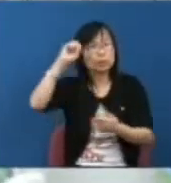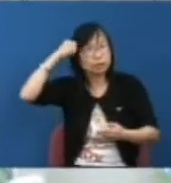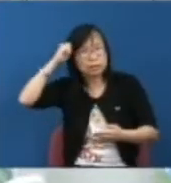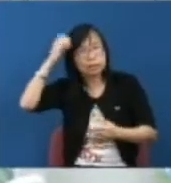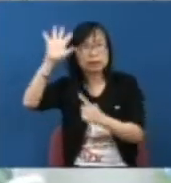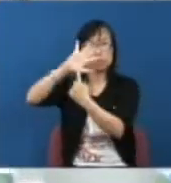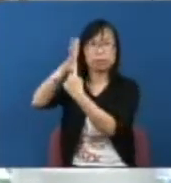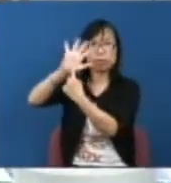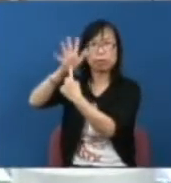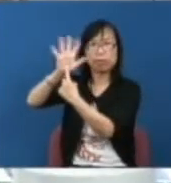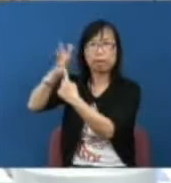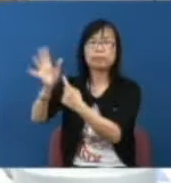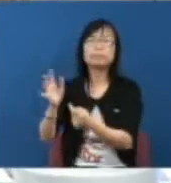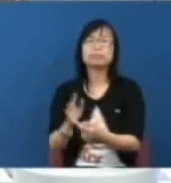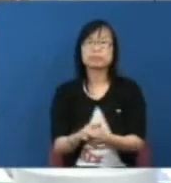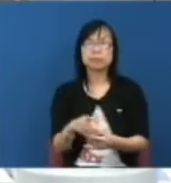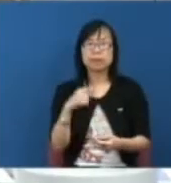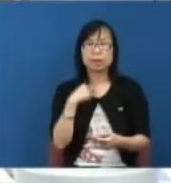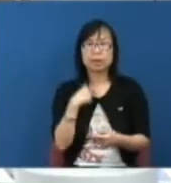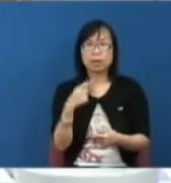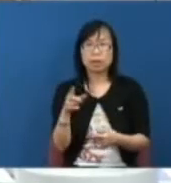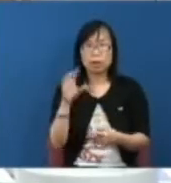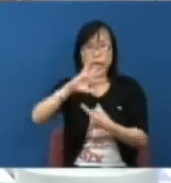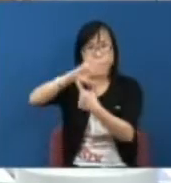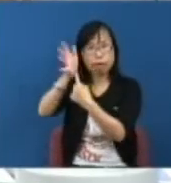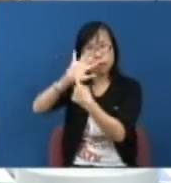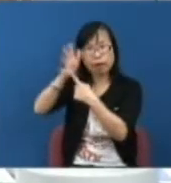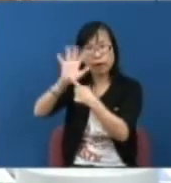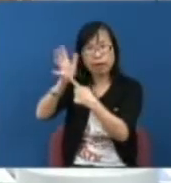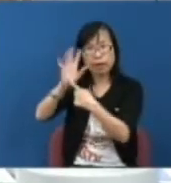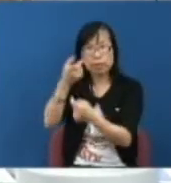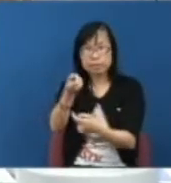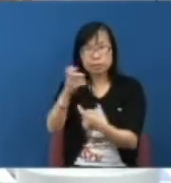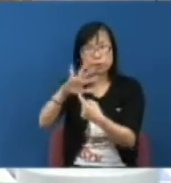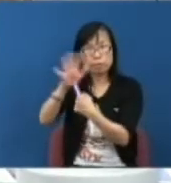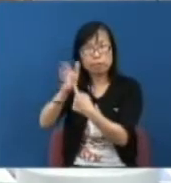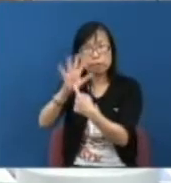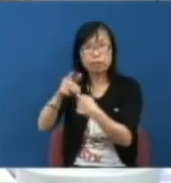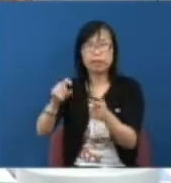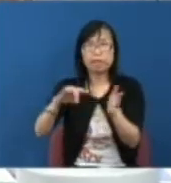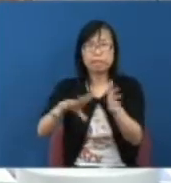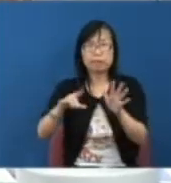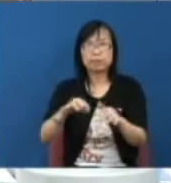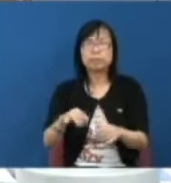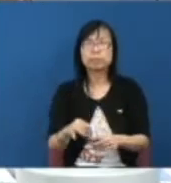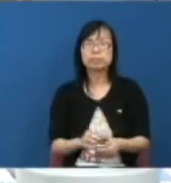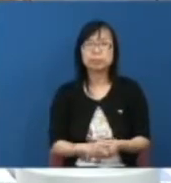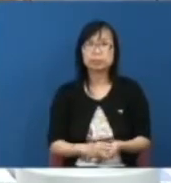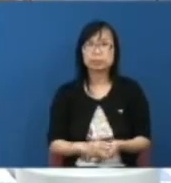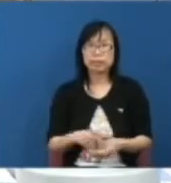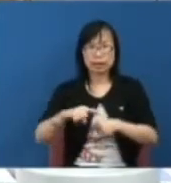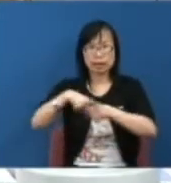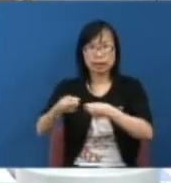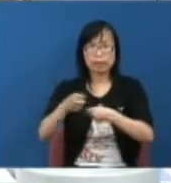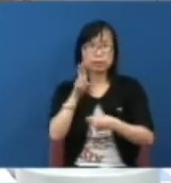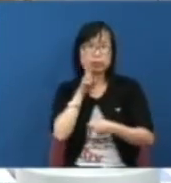都也都有些 research 可以講到風力發電小型的怎樣應用在 low rise 的 building 上面、另外